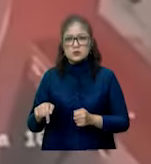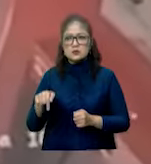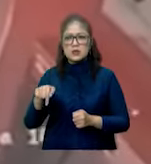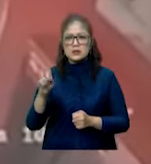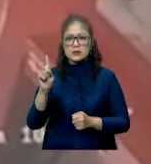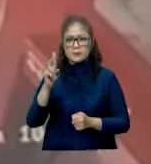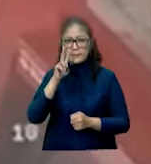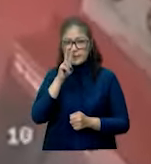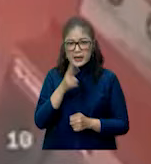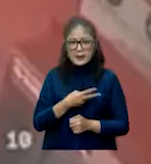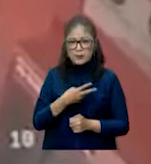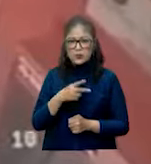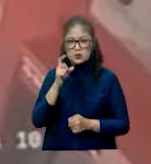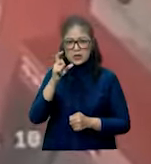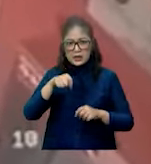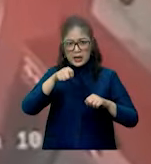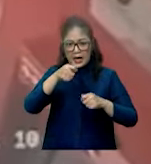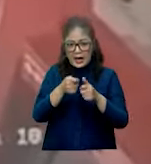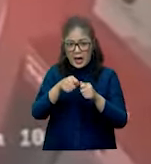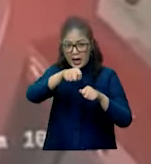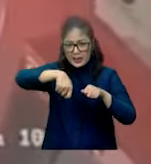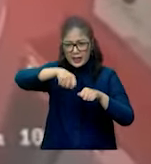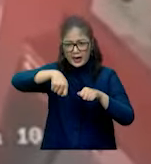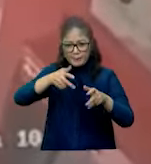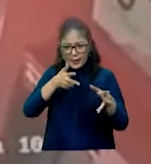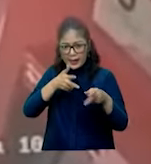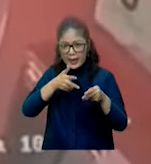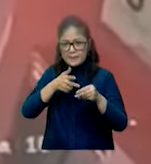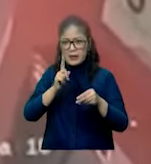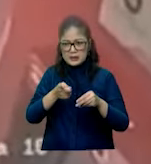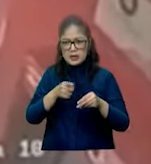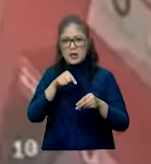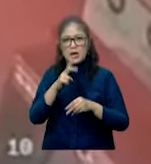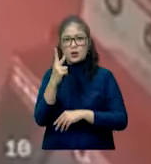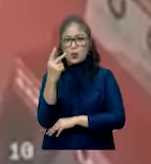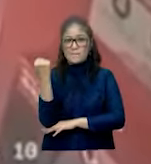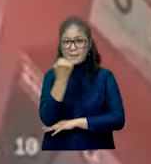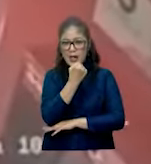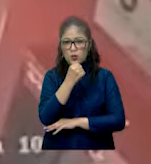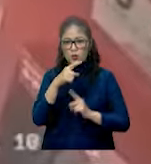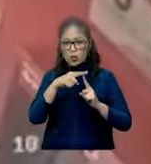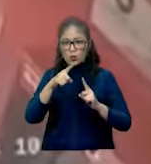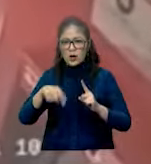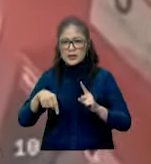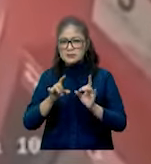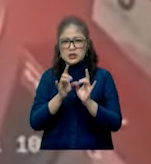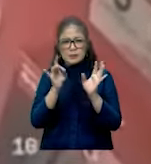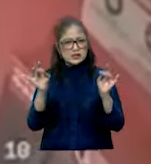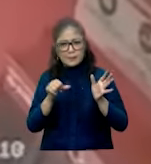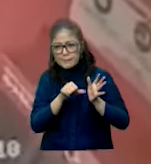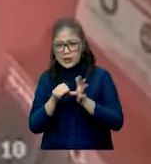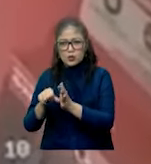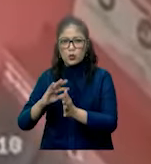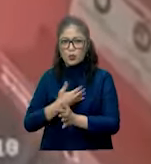Penipuan dengan modus tukar kartu ATM terekam CCTV. Dua orang pelaku berbagi peran berpura-pura membantu korban yang kesulitan mengambil